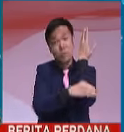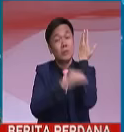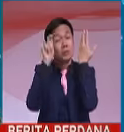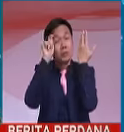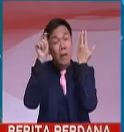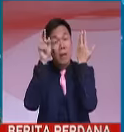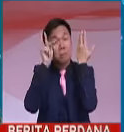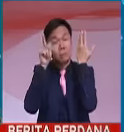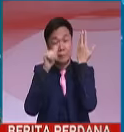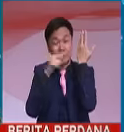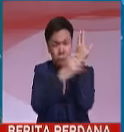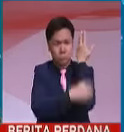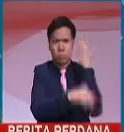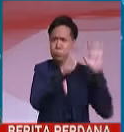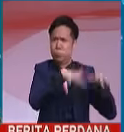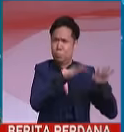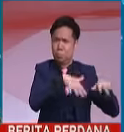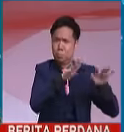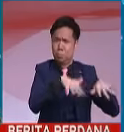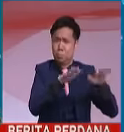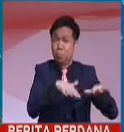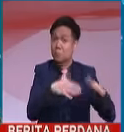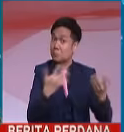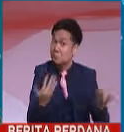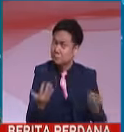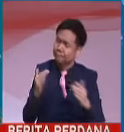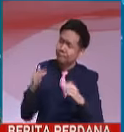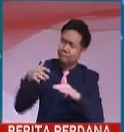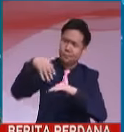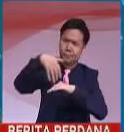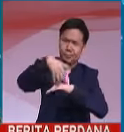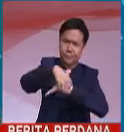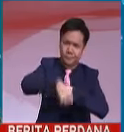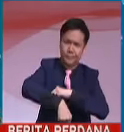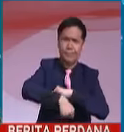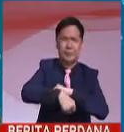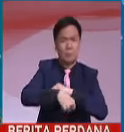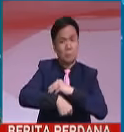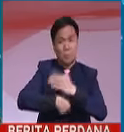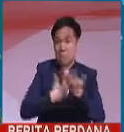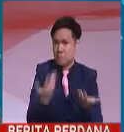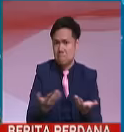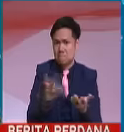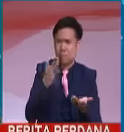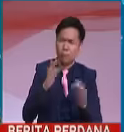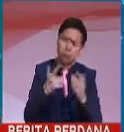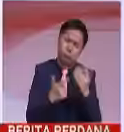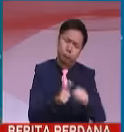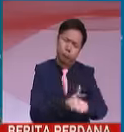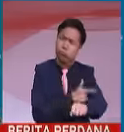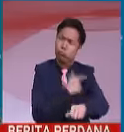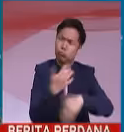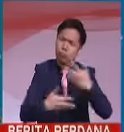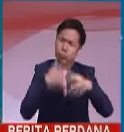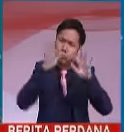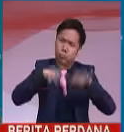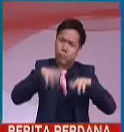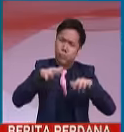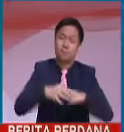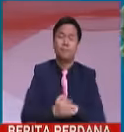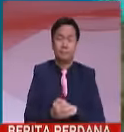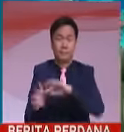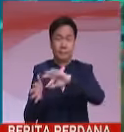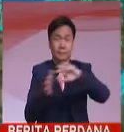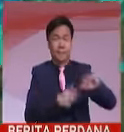disangka Khan keadaan lembab ini boleh berlanjutan dalam tempoh masa yang agak lama bagi tinjauan